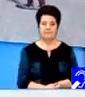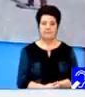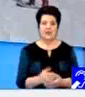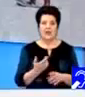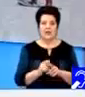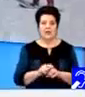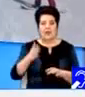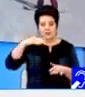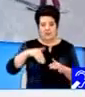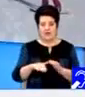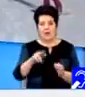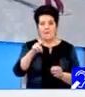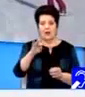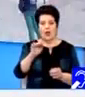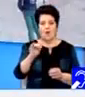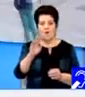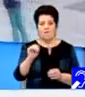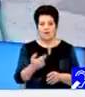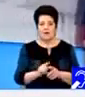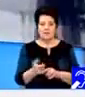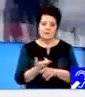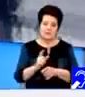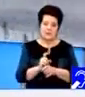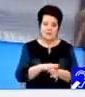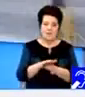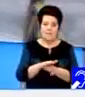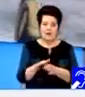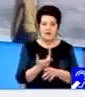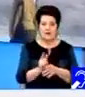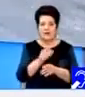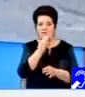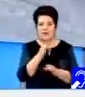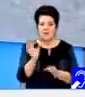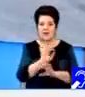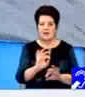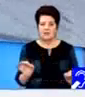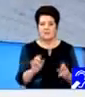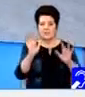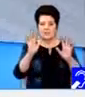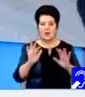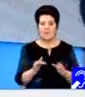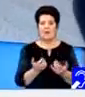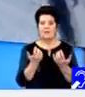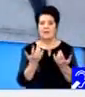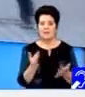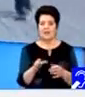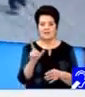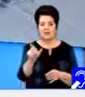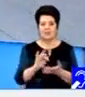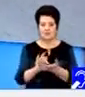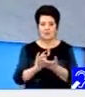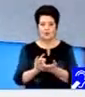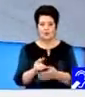Stațiunile montane de pe Valea Prahovei din România sunt arhipline și în acest weekend. Vremea excelentă și zăpada au atras turiștii pe pârtii. La cota